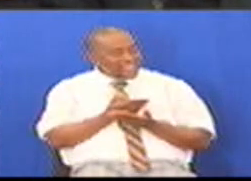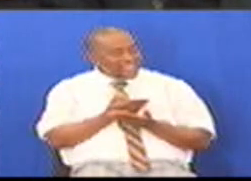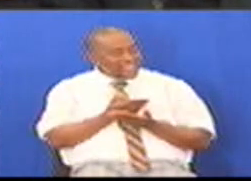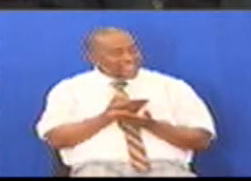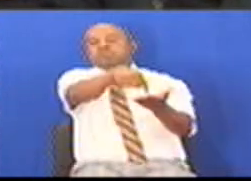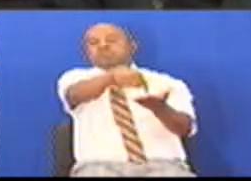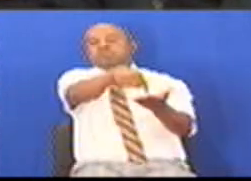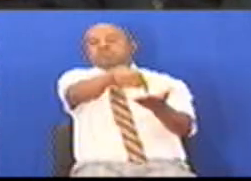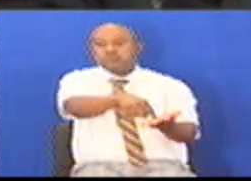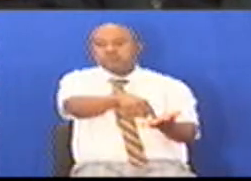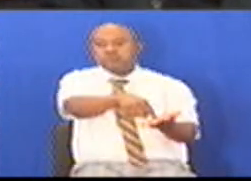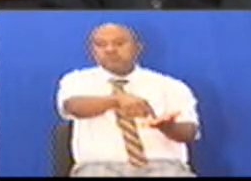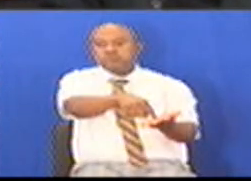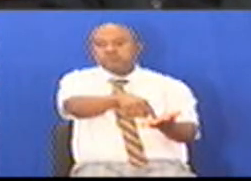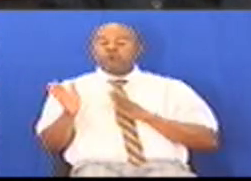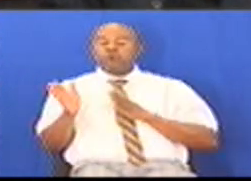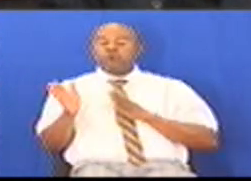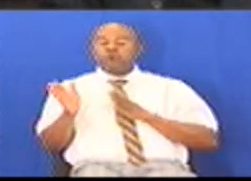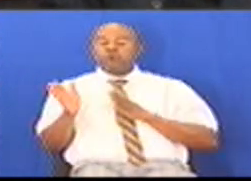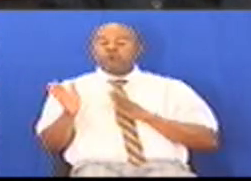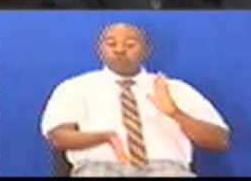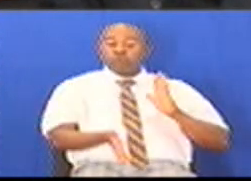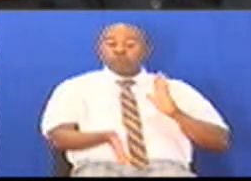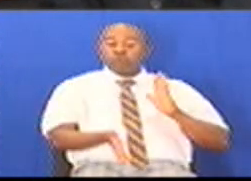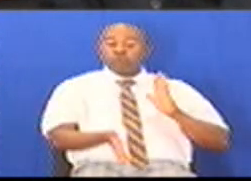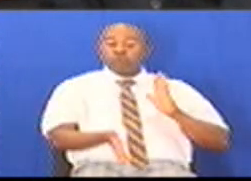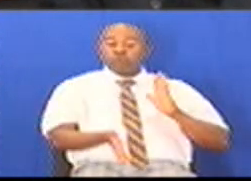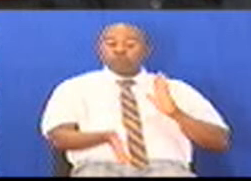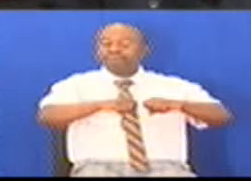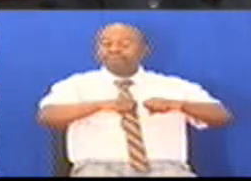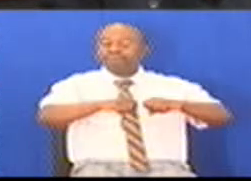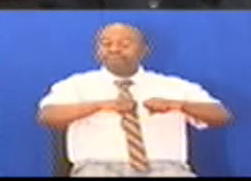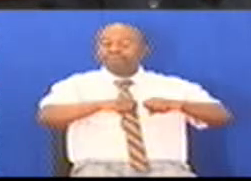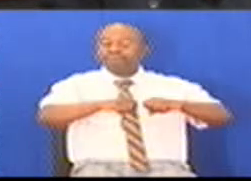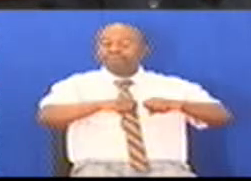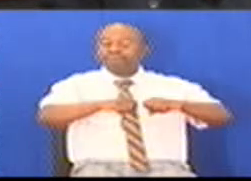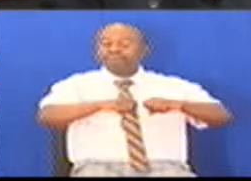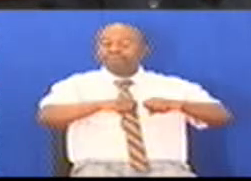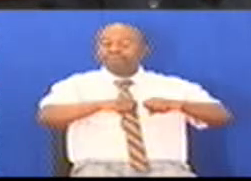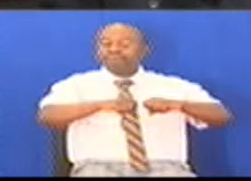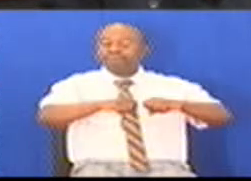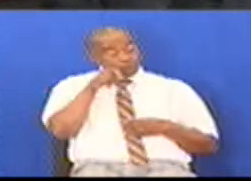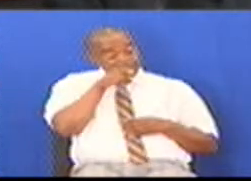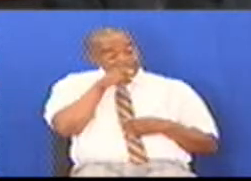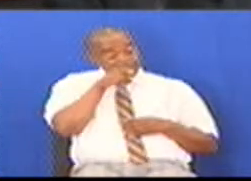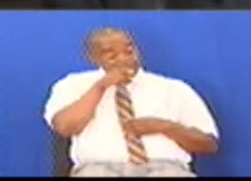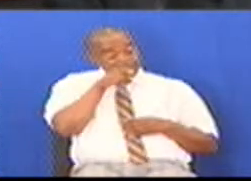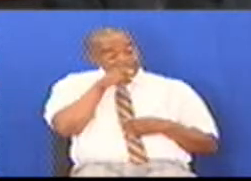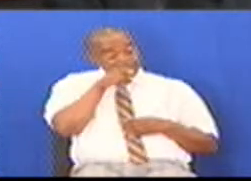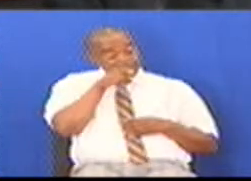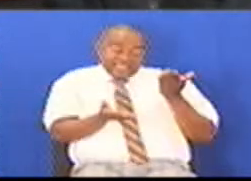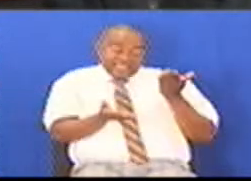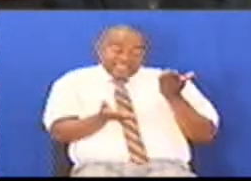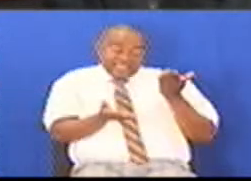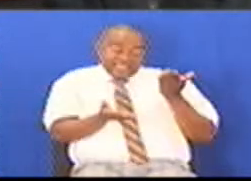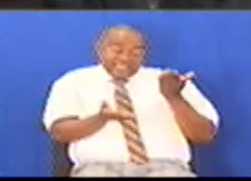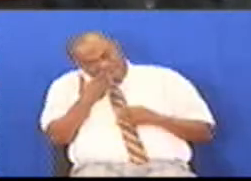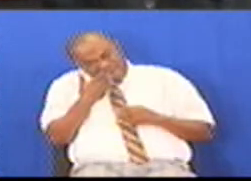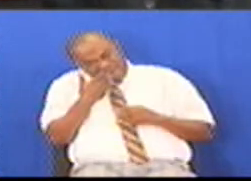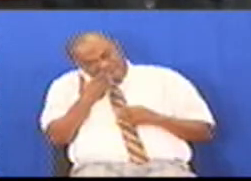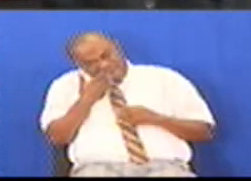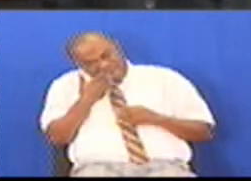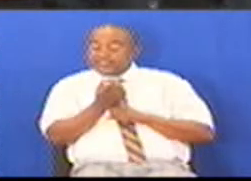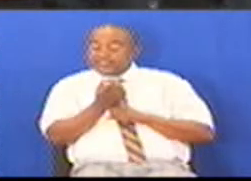maendeleo wa taifa utakuwa umeanza kutekelezwa. Hivyo kamati inashauri tathmini hiyo iwe inafanyika walau katika nusu ya muda